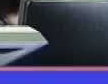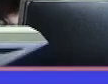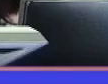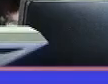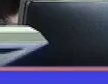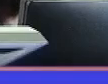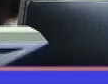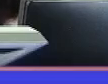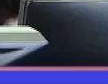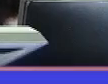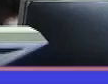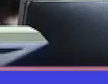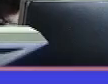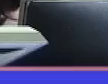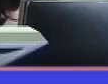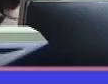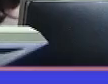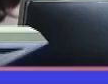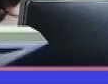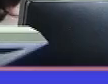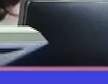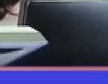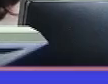กลางจุดพลังรวมใจไทยต้องเป็นหน xn Thailandครับ